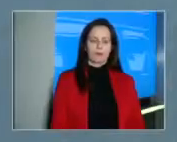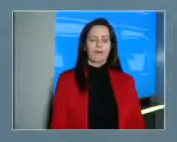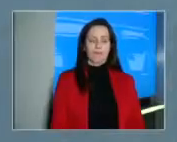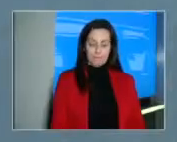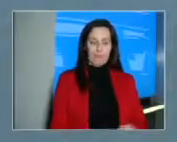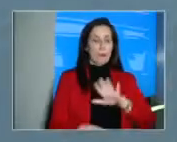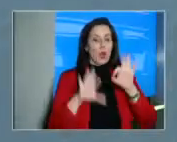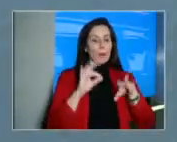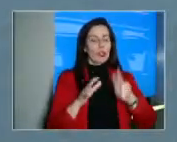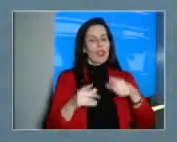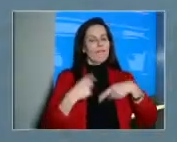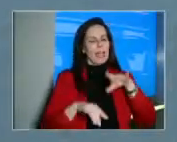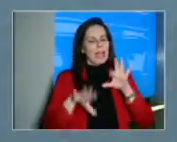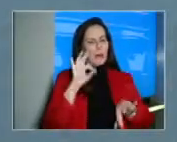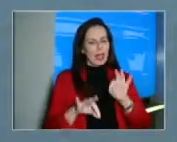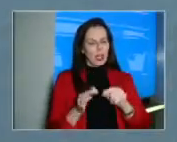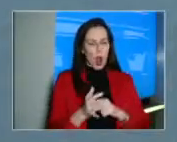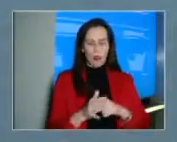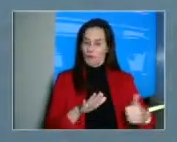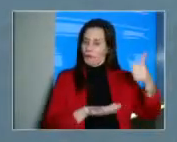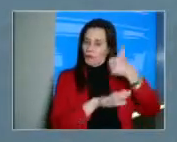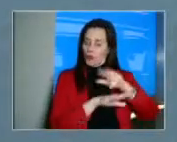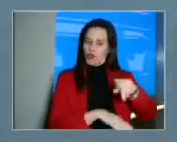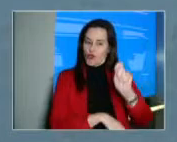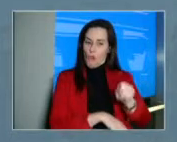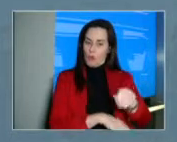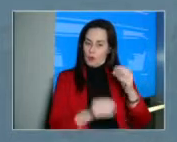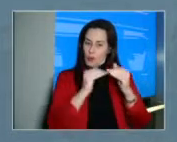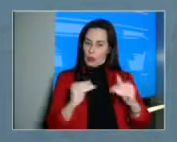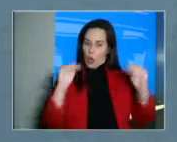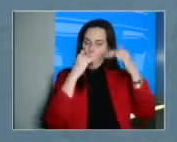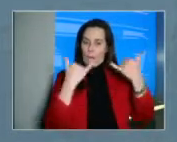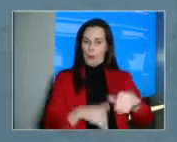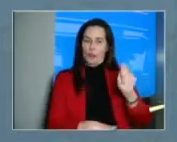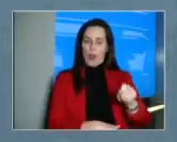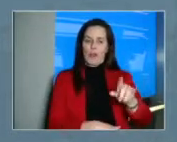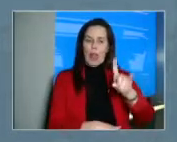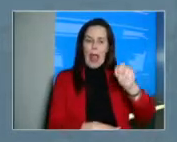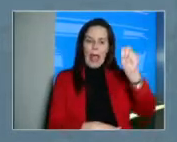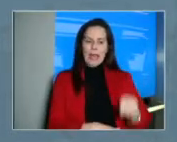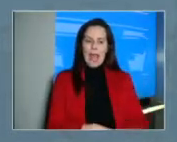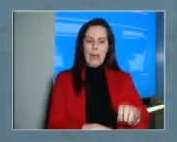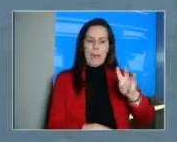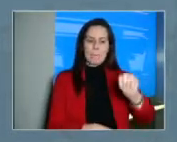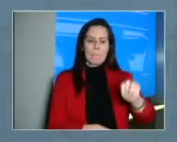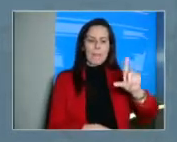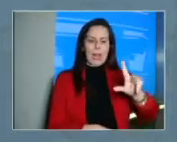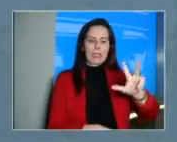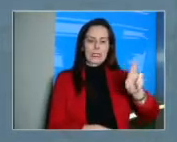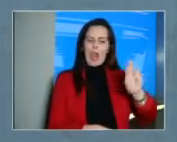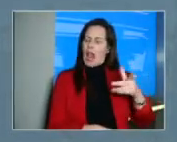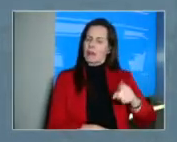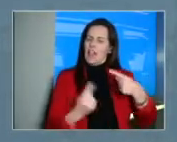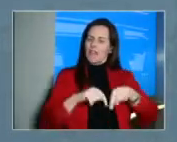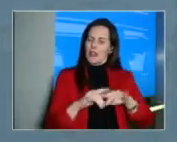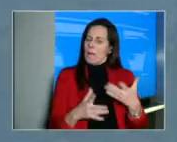לכל בחירות יש את ועדת הבחירות המרכזית, בראשה עומד שופט בית המשפט העליון, הפעם זה השופט חנן מלצר. אבל שאלה היא מדוע צריך ועדה